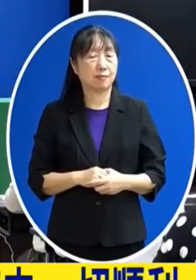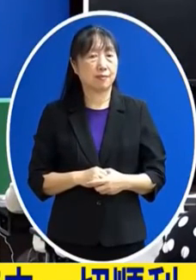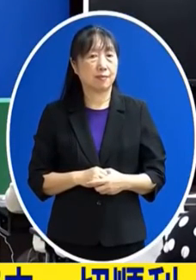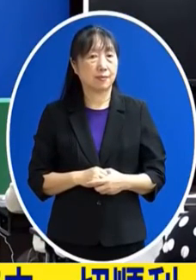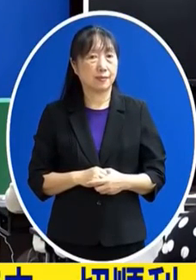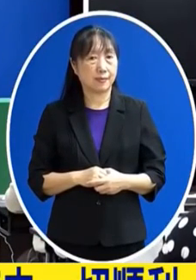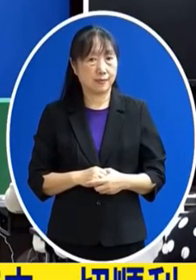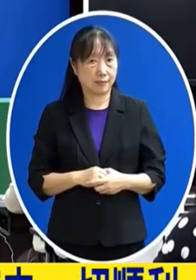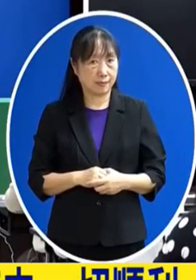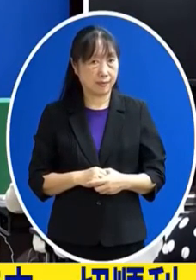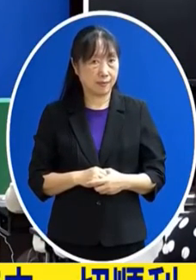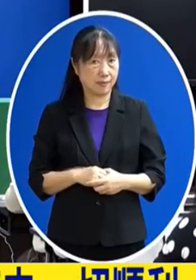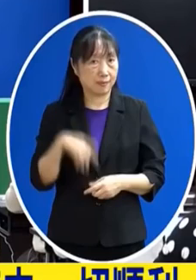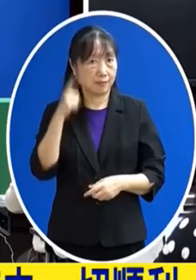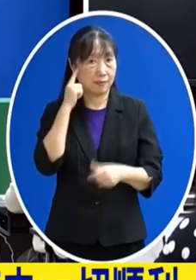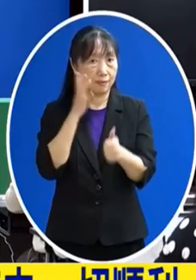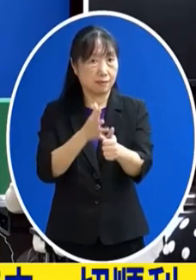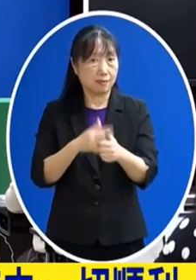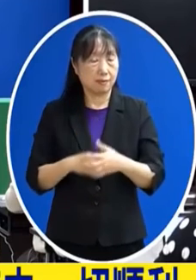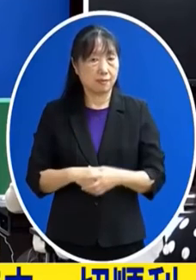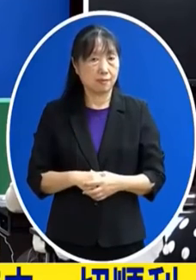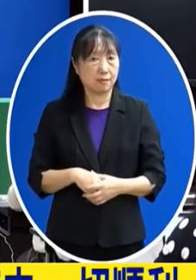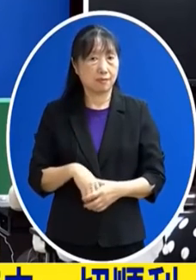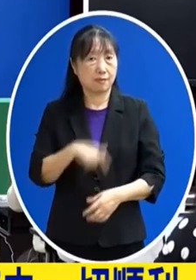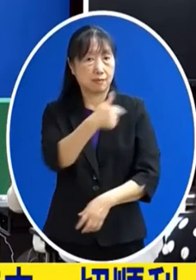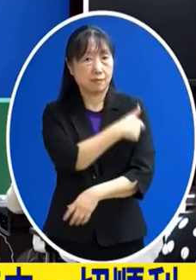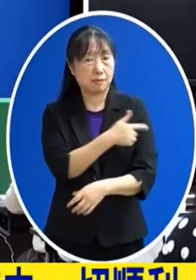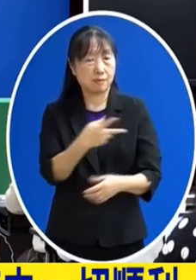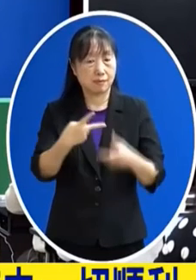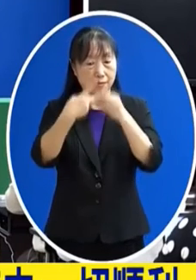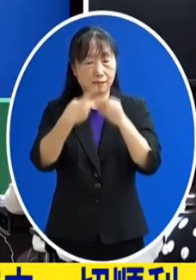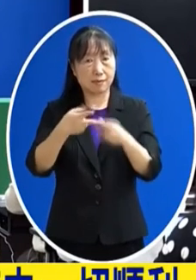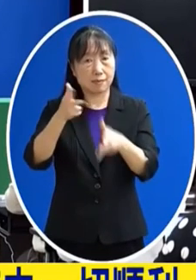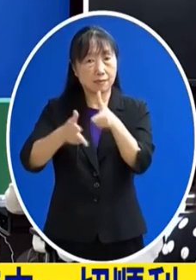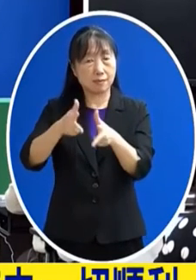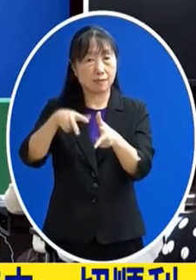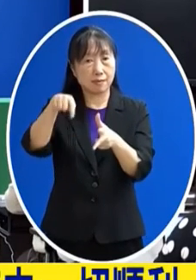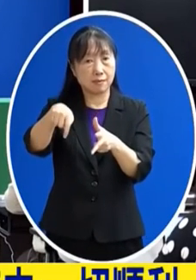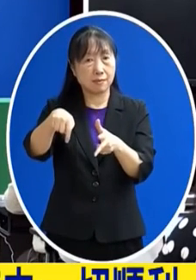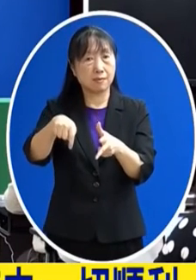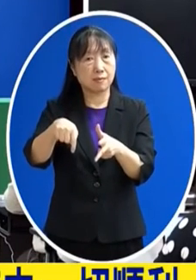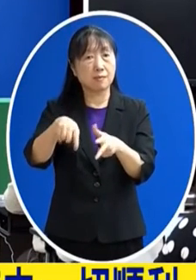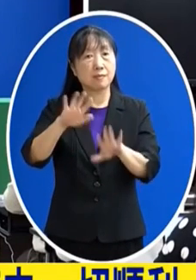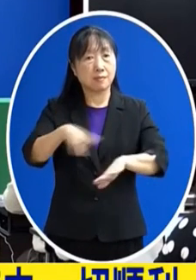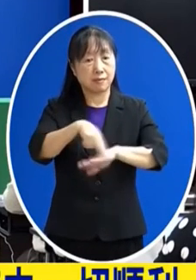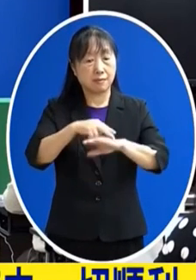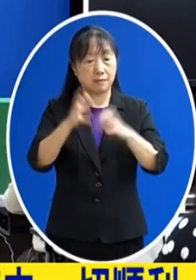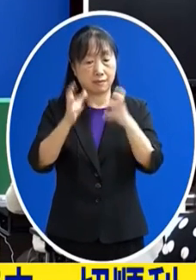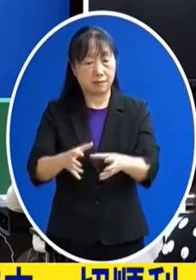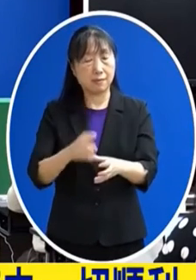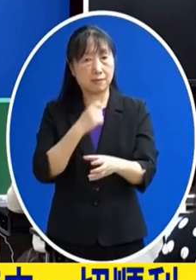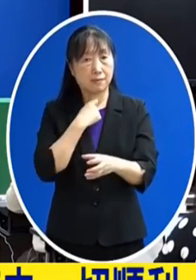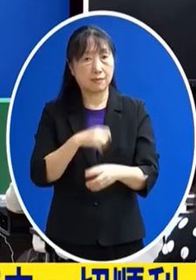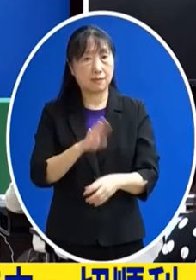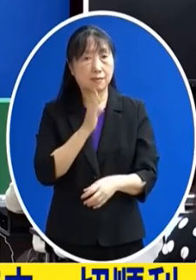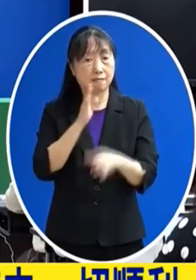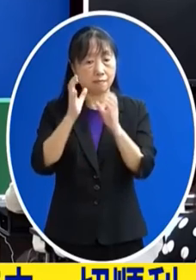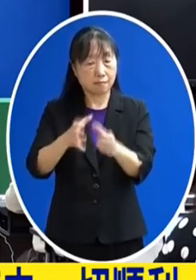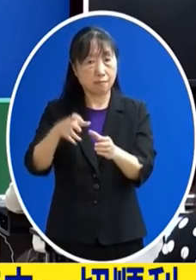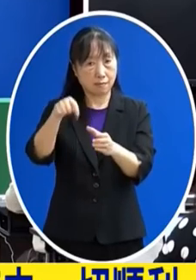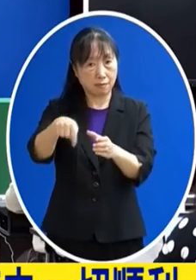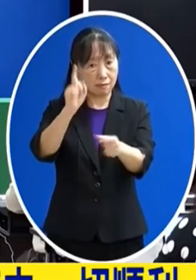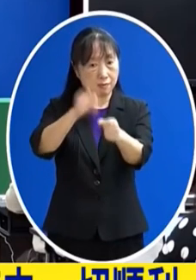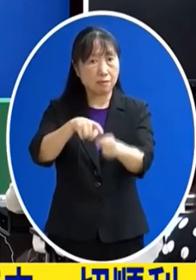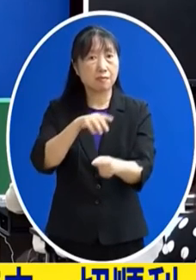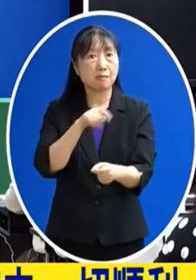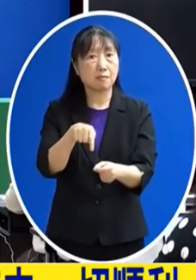部长，不好意思，这边想再请教关于这个疫苗二厂，我们目前要规划设置嘛，可以帮我们再说明一下设置这个的